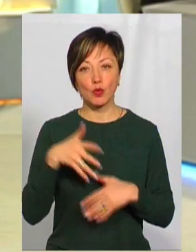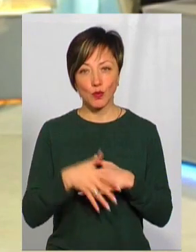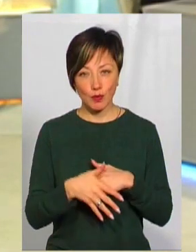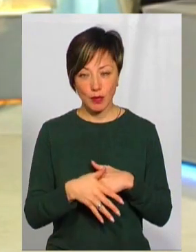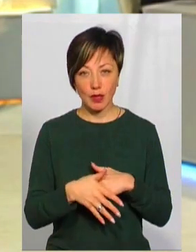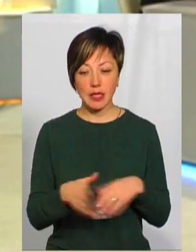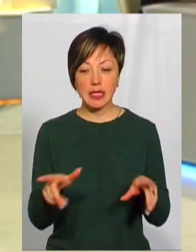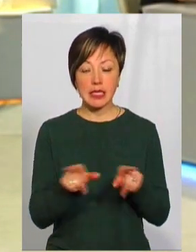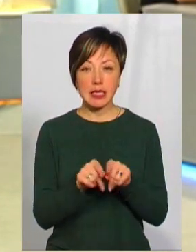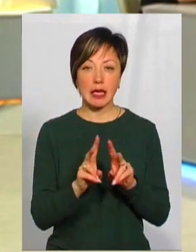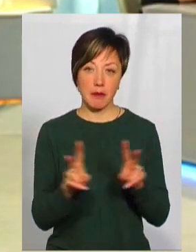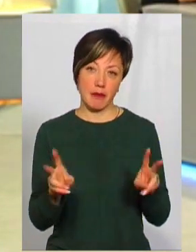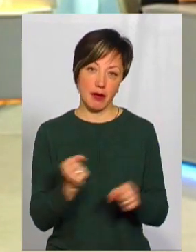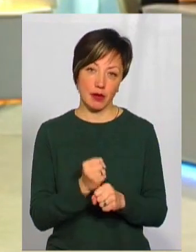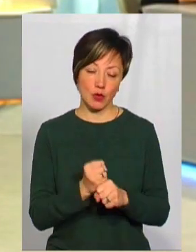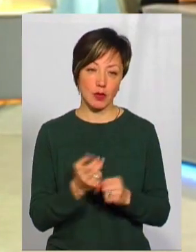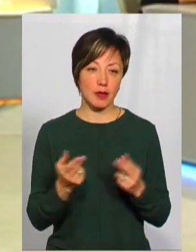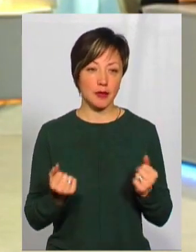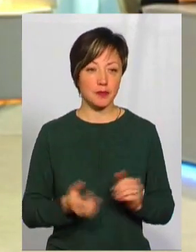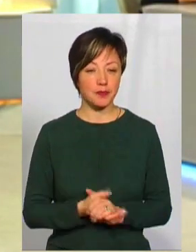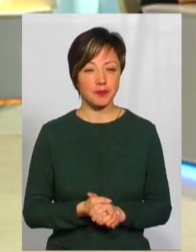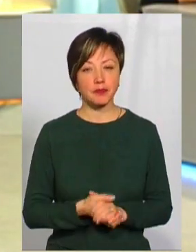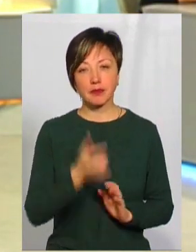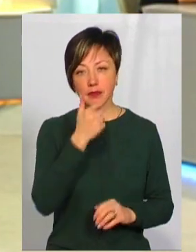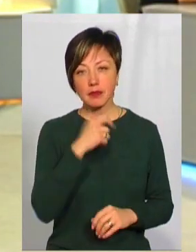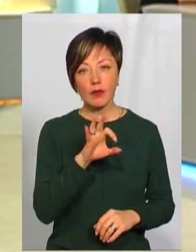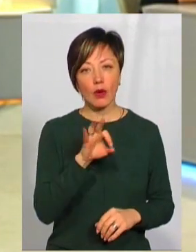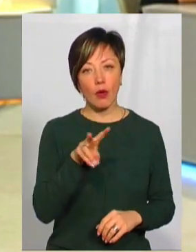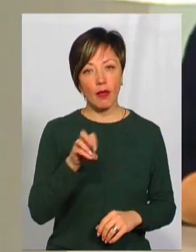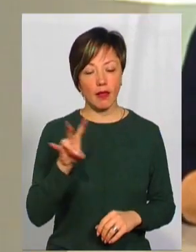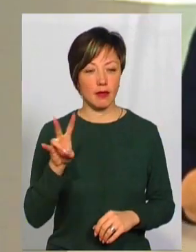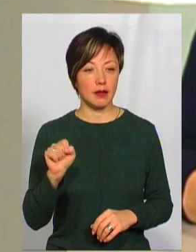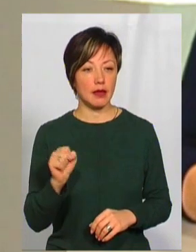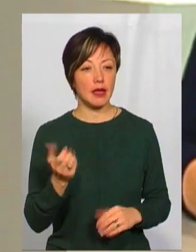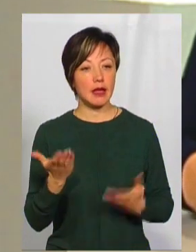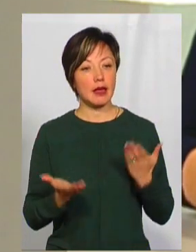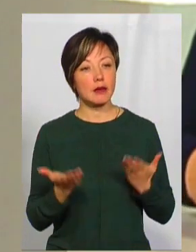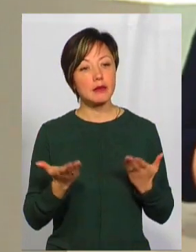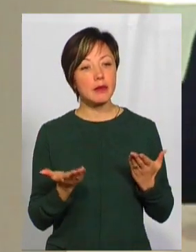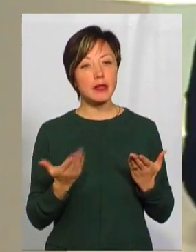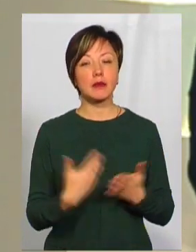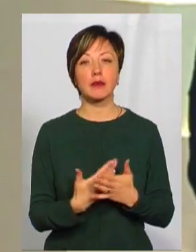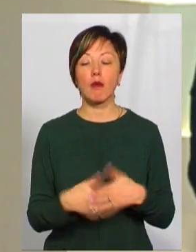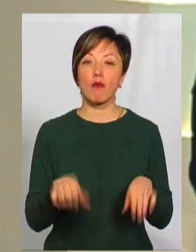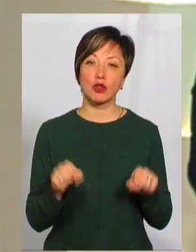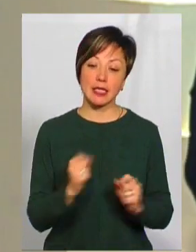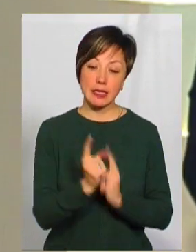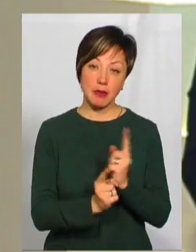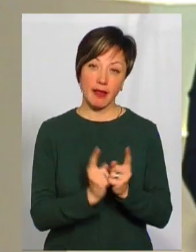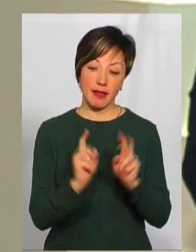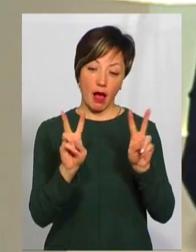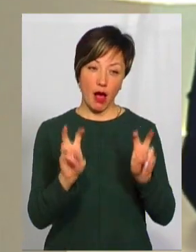тих, з ким вони працюють. Так. Пані Олено, а якщо б була можливість змінити